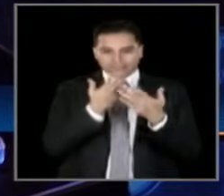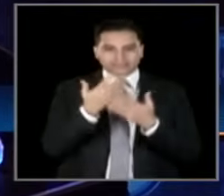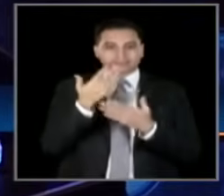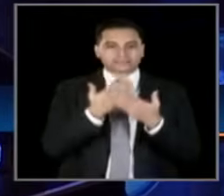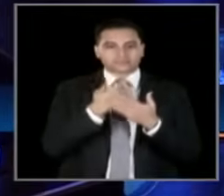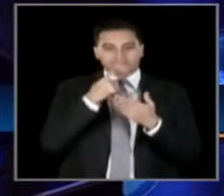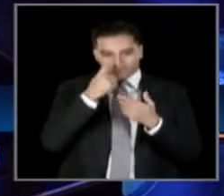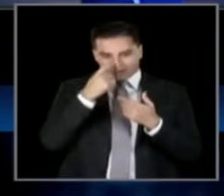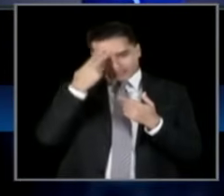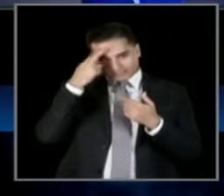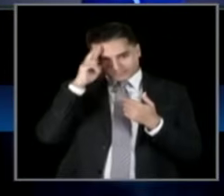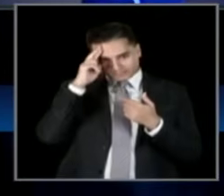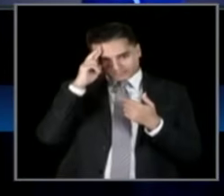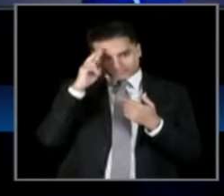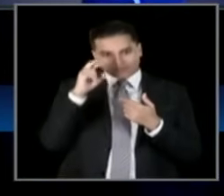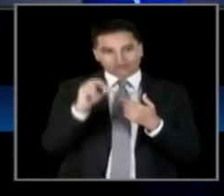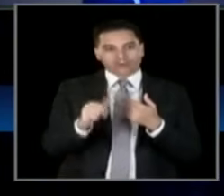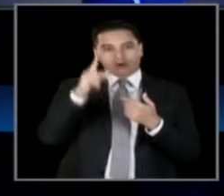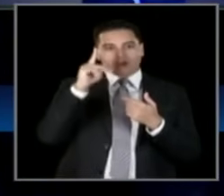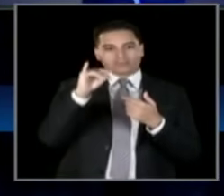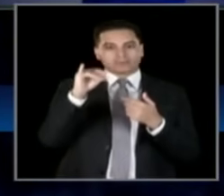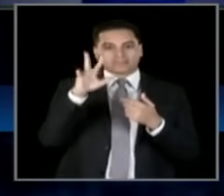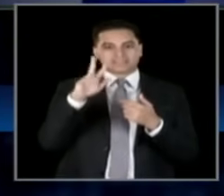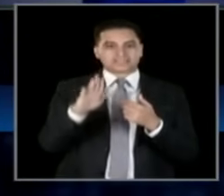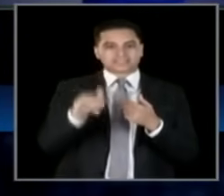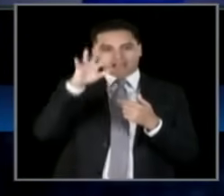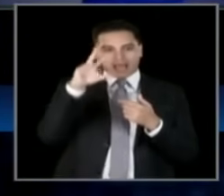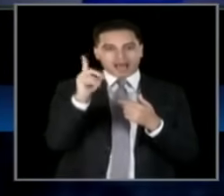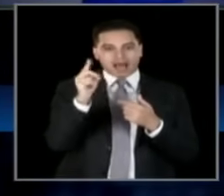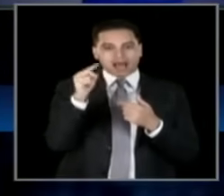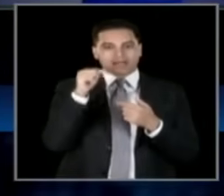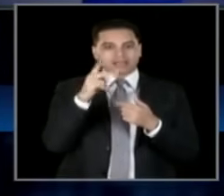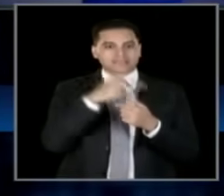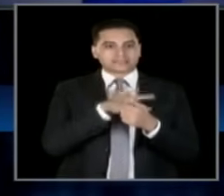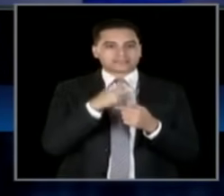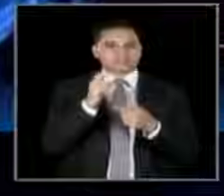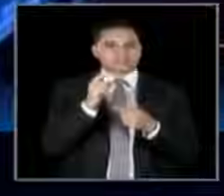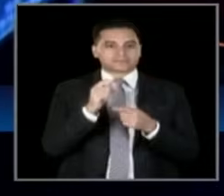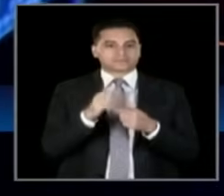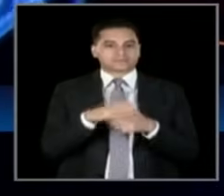عربي معاصر، فمن هو؟ كاظم الساهر. صح. حمد الإسكوربيك هو اسم أحد الفيتر.